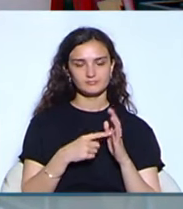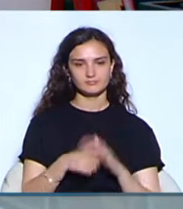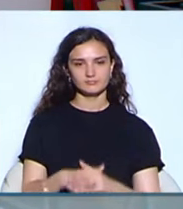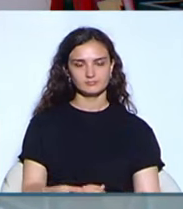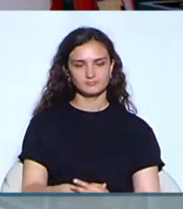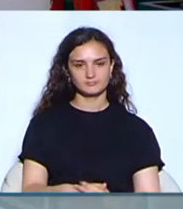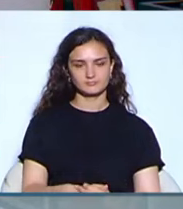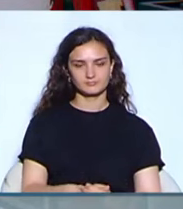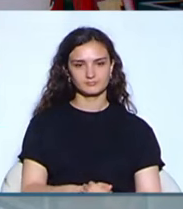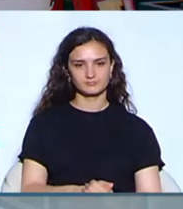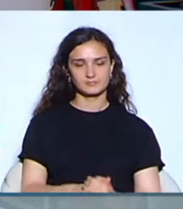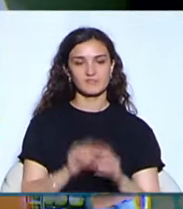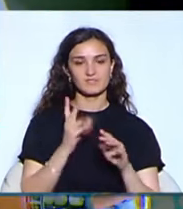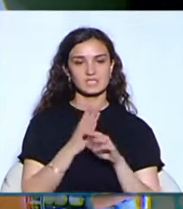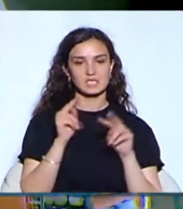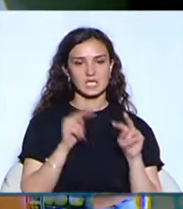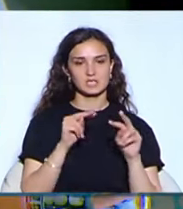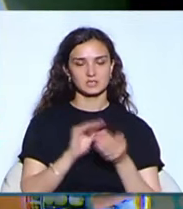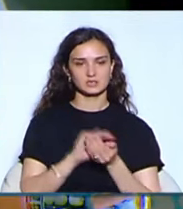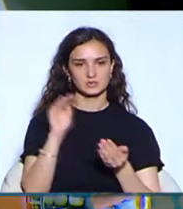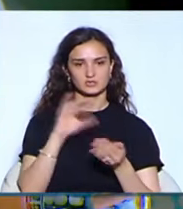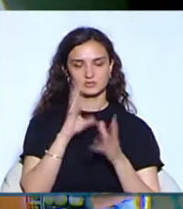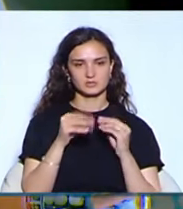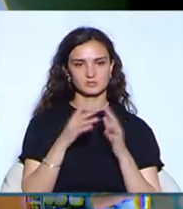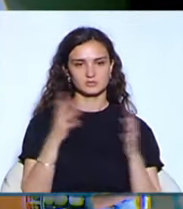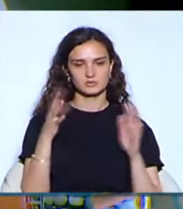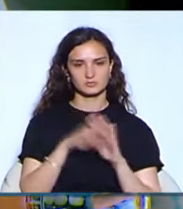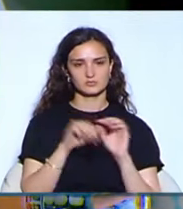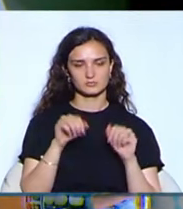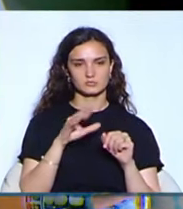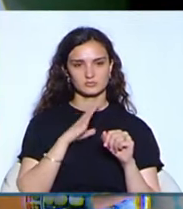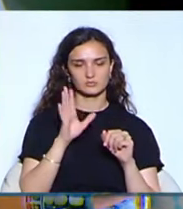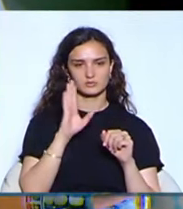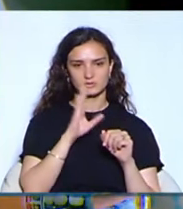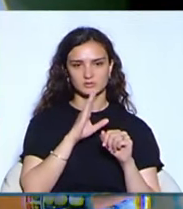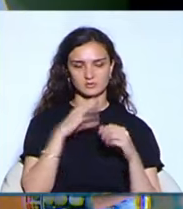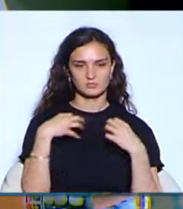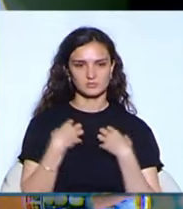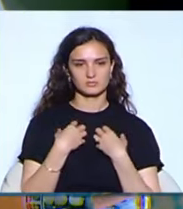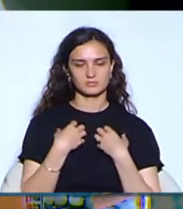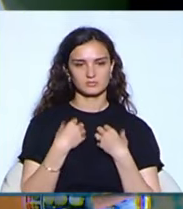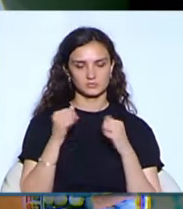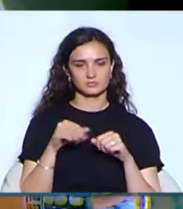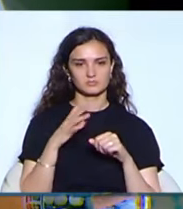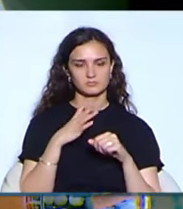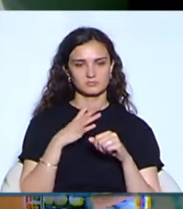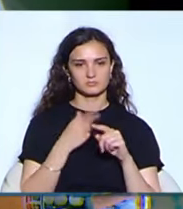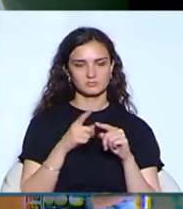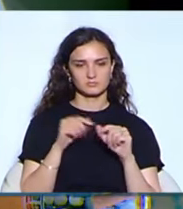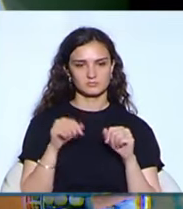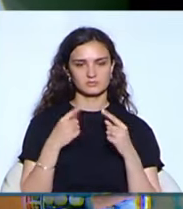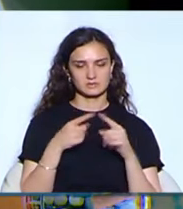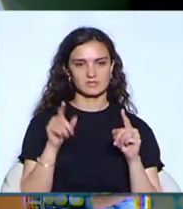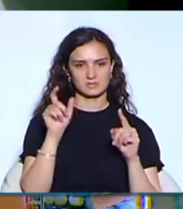ვინც მეთვალყურებს, ვინც არის აღზრდაში ყველაზე მეტად ჩართული, ხომ? ეს შეიძლება არ იყოს დედა სამწუხაროდ და ვთქვათ, შეიძლება იყოს ეს